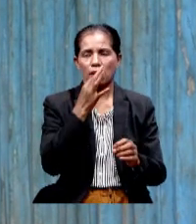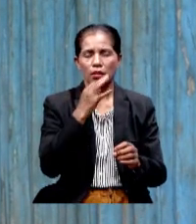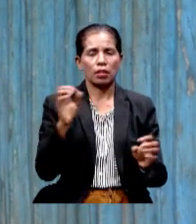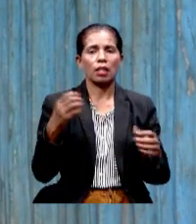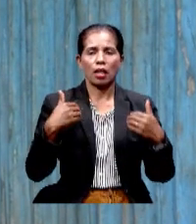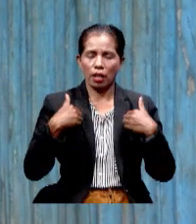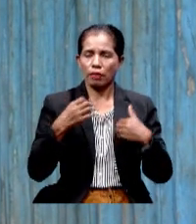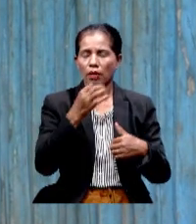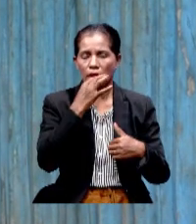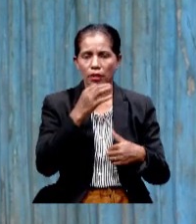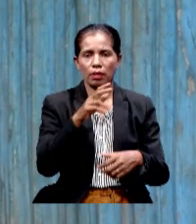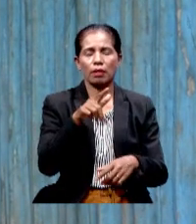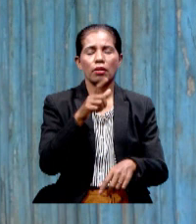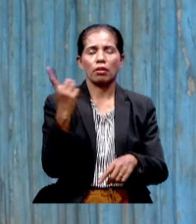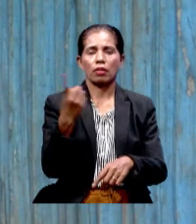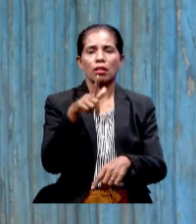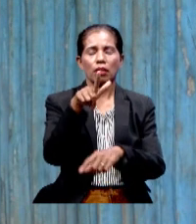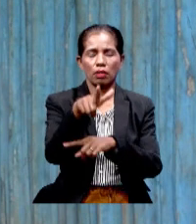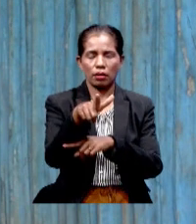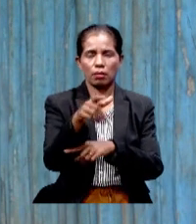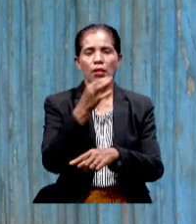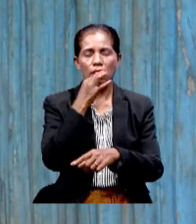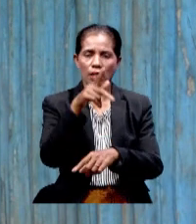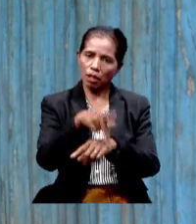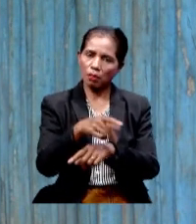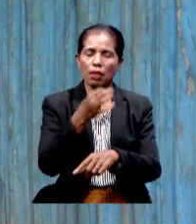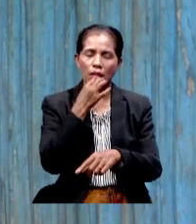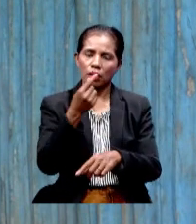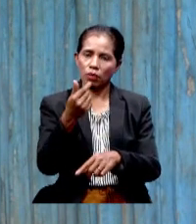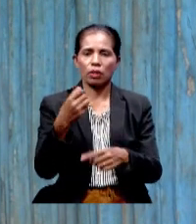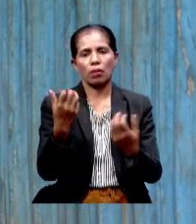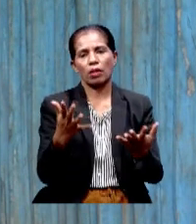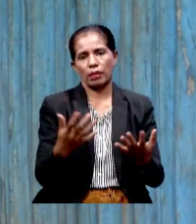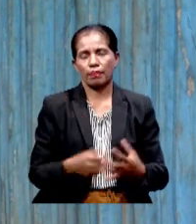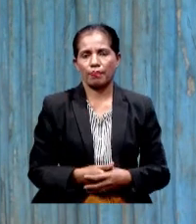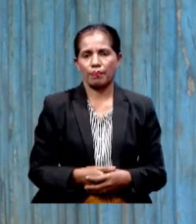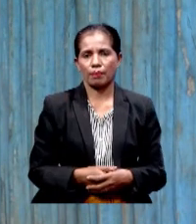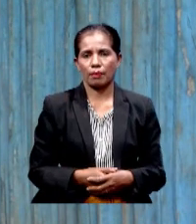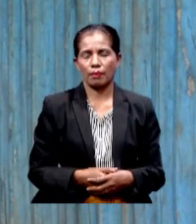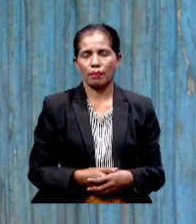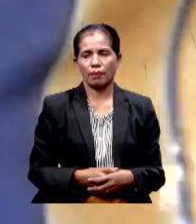itu museum museum itu mah. Dari kalan kalan hang itu yang dah hang.